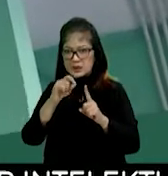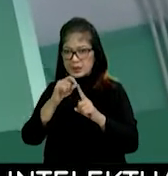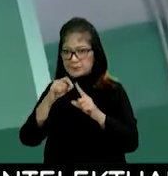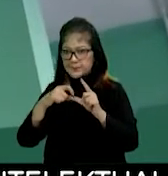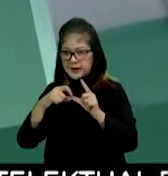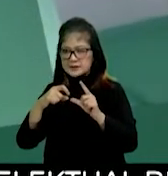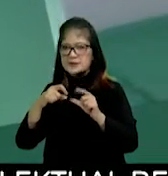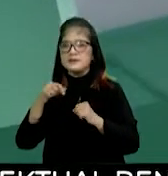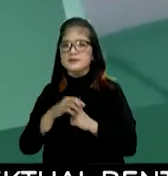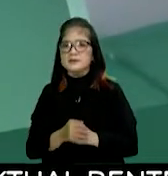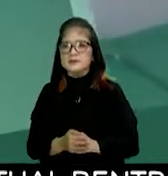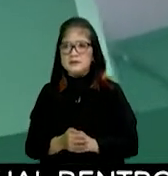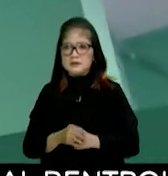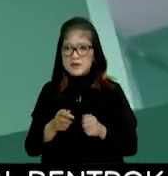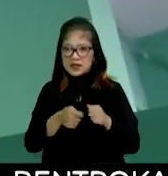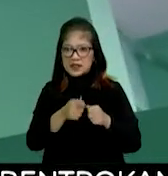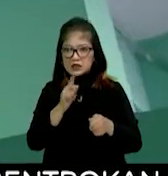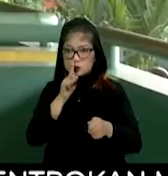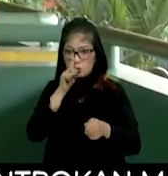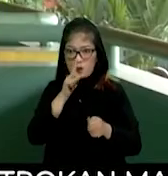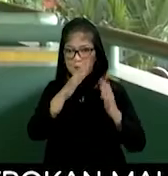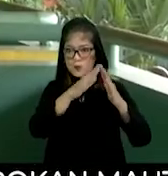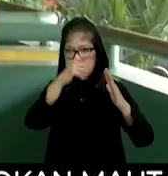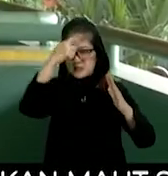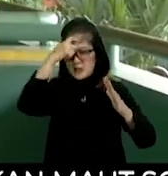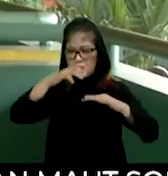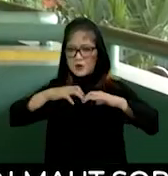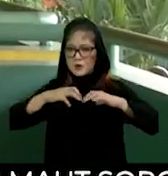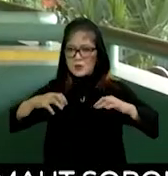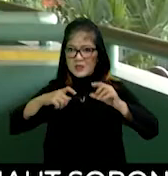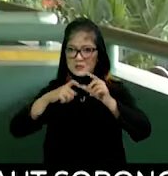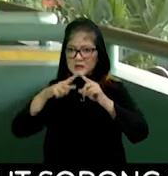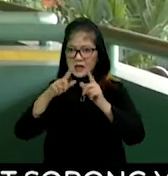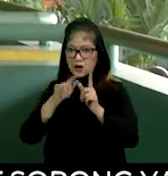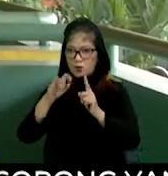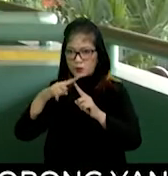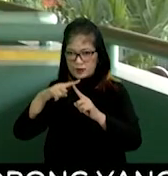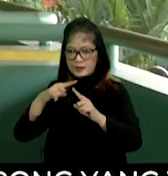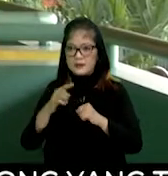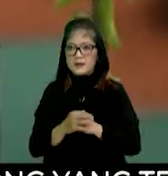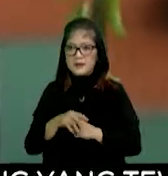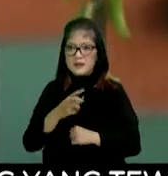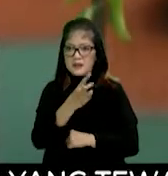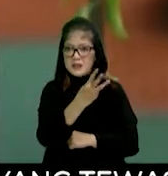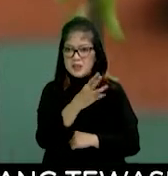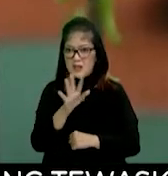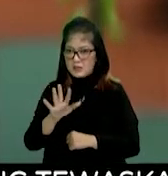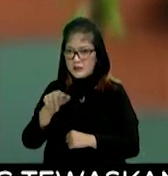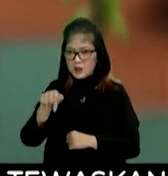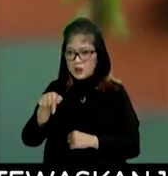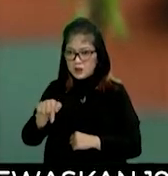dilakukan swab PCR di Puskesmas Duren Sawit, dan terdapat dari 35 siswa 14-nya dinyatakan